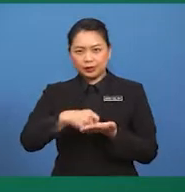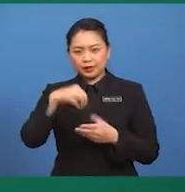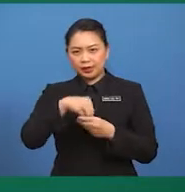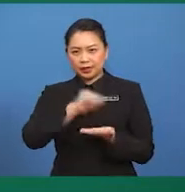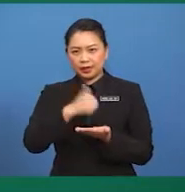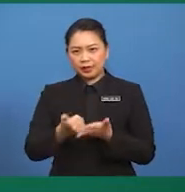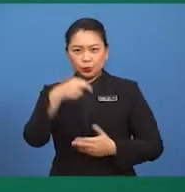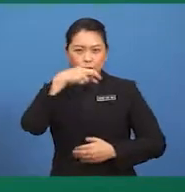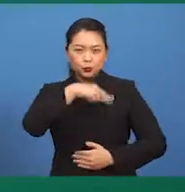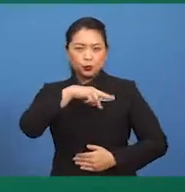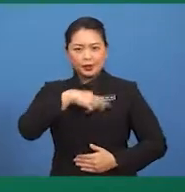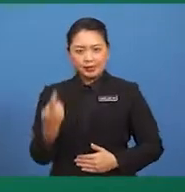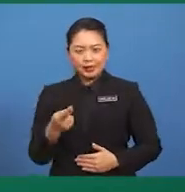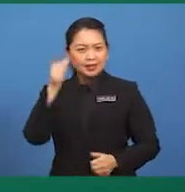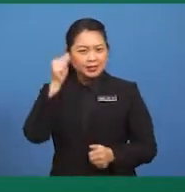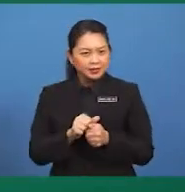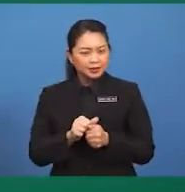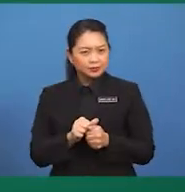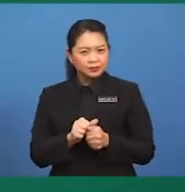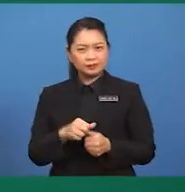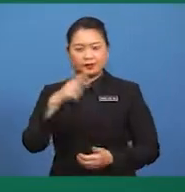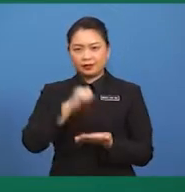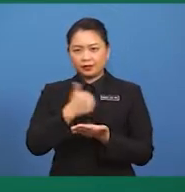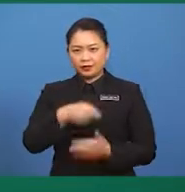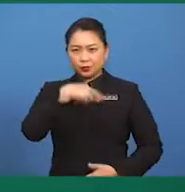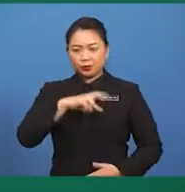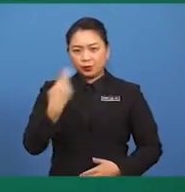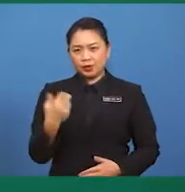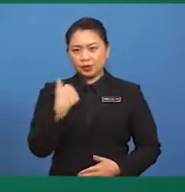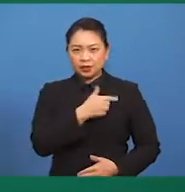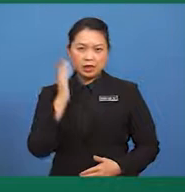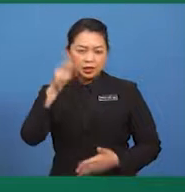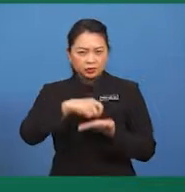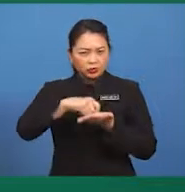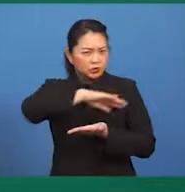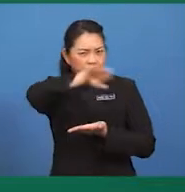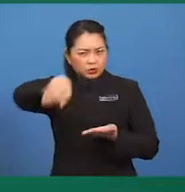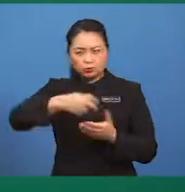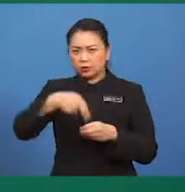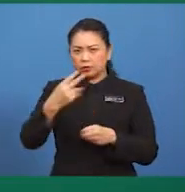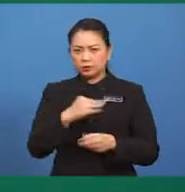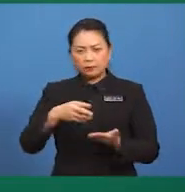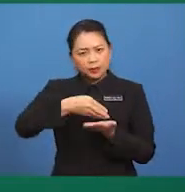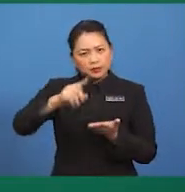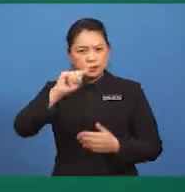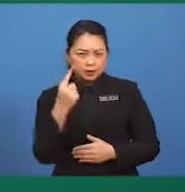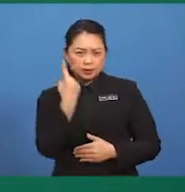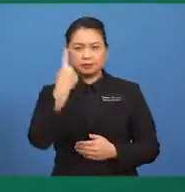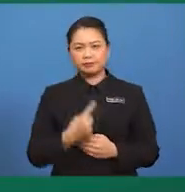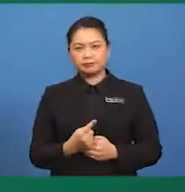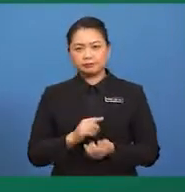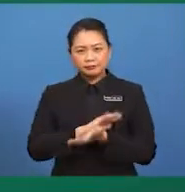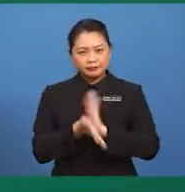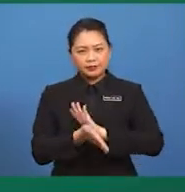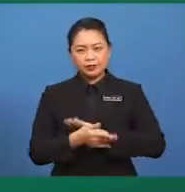akaun untung rugi? Ingat, akaun untung rugi kita akan rekodkan semua hasil dan belanja sahaja.